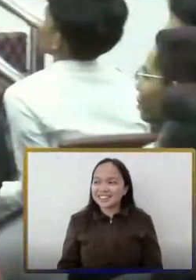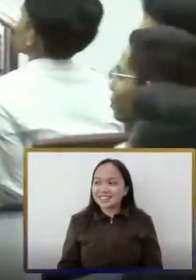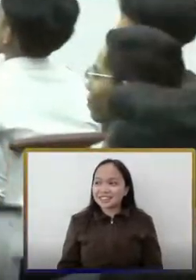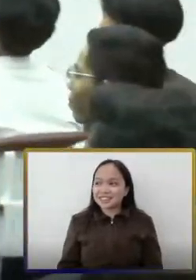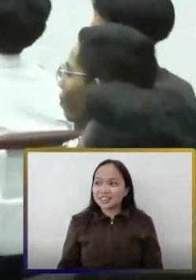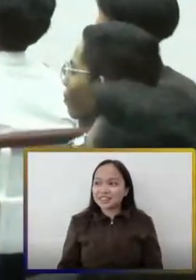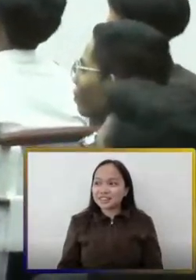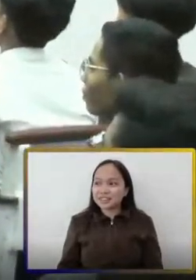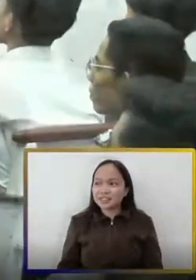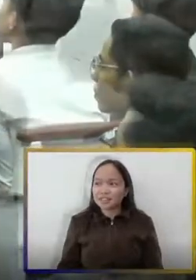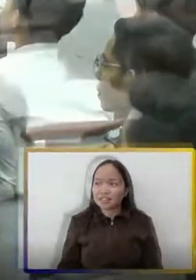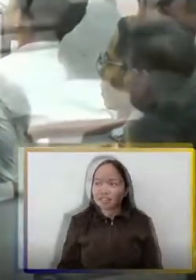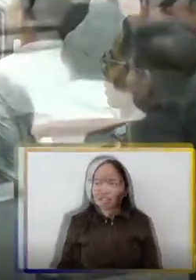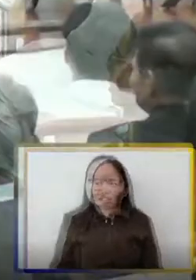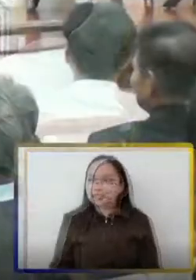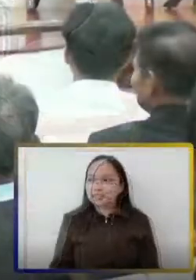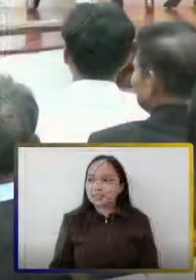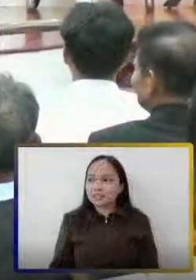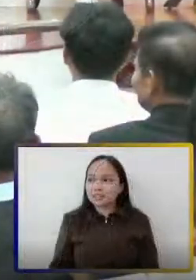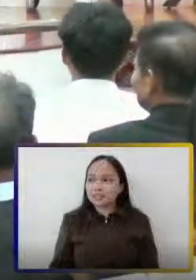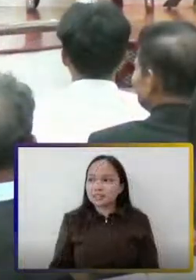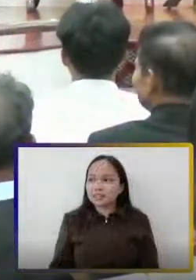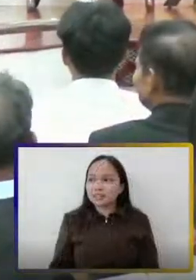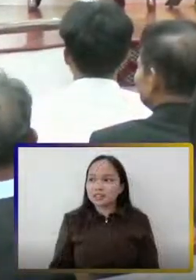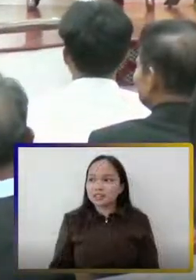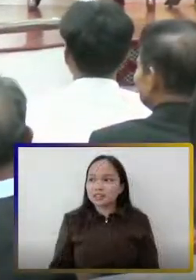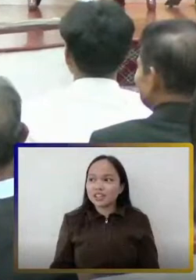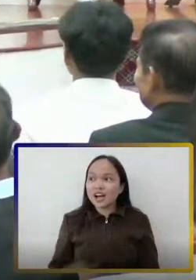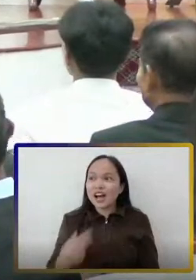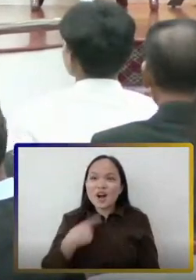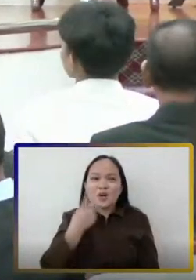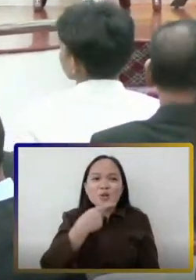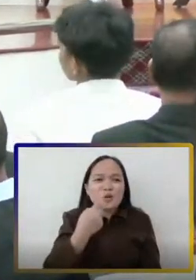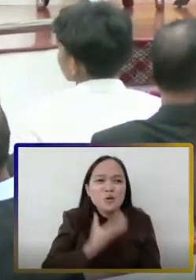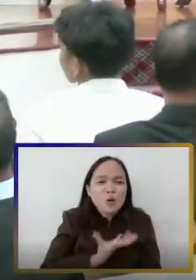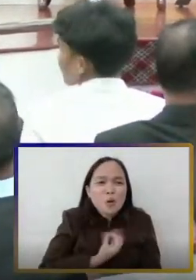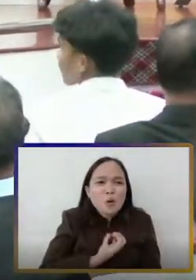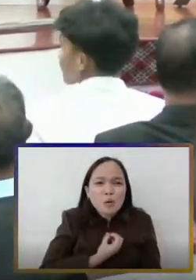See? Mukhang kinakabahan dito ngayon, mga tatay.